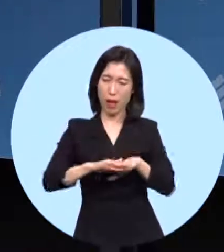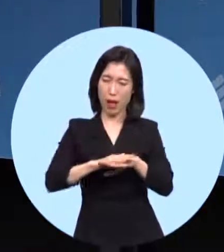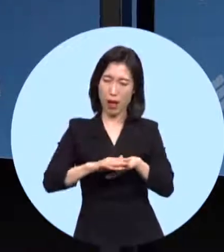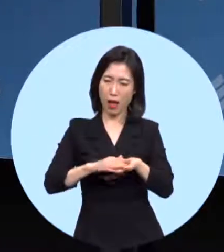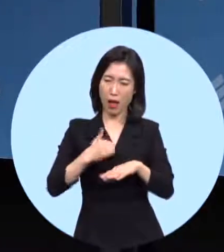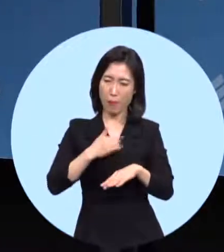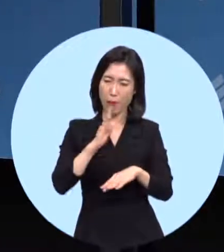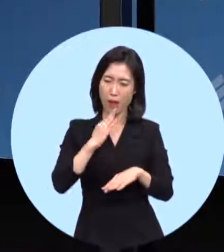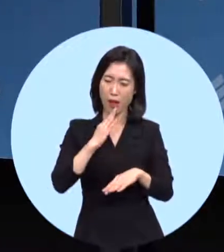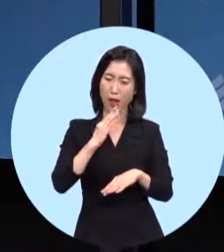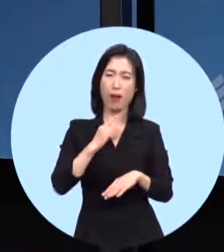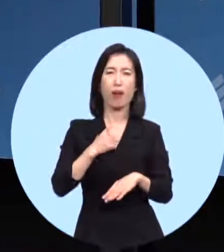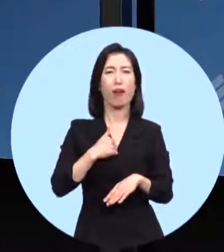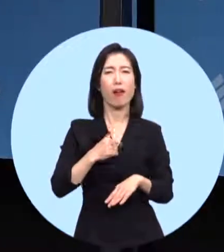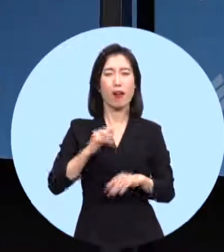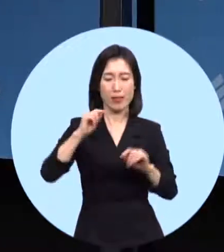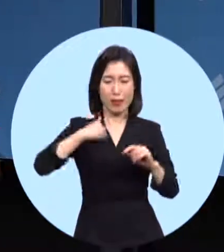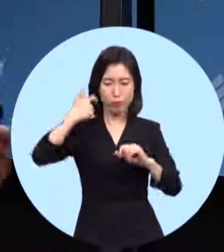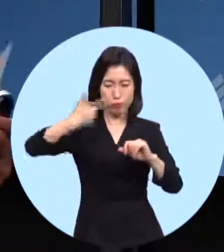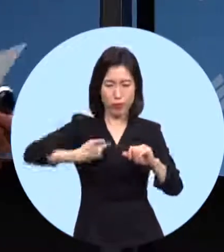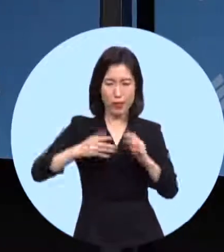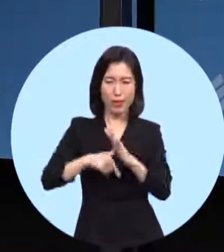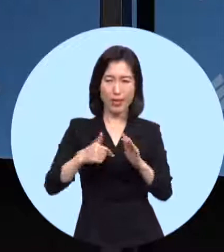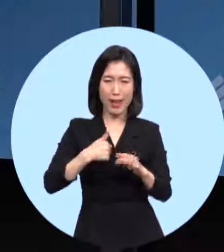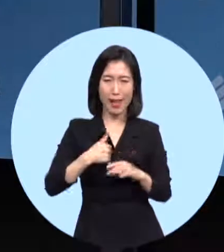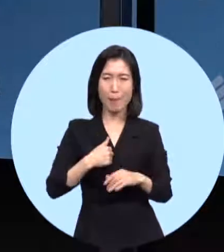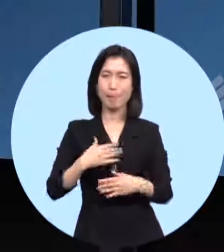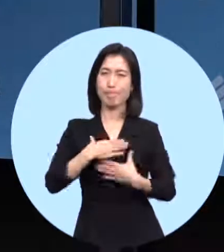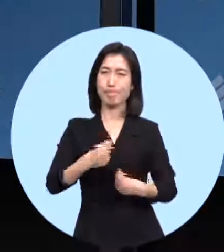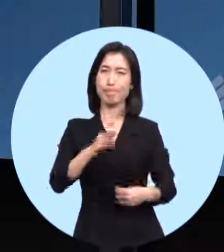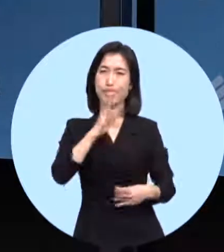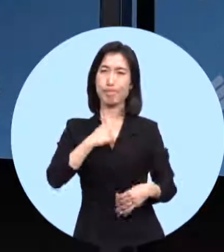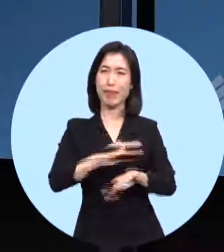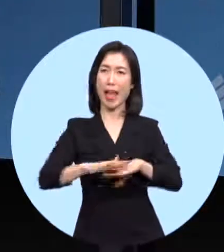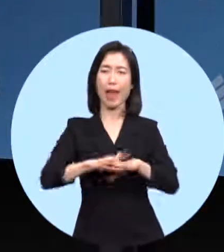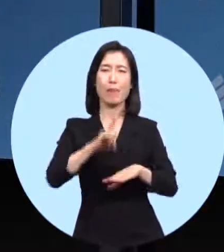근데 저도 이 질문에 자유롭지 못했습니다.